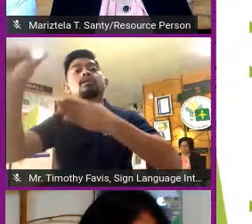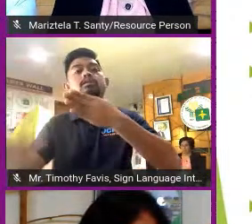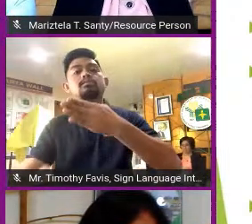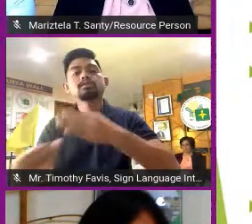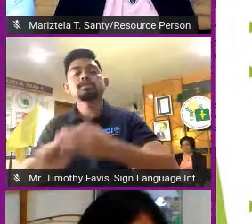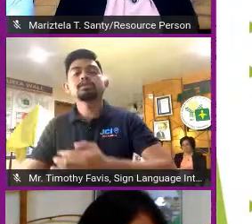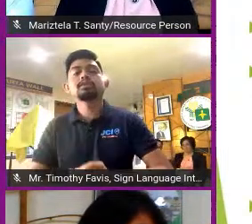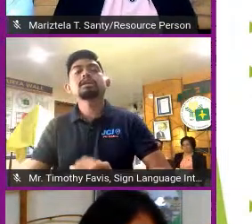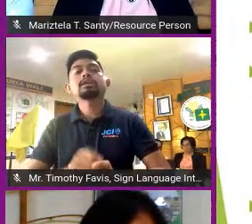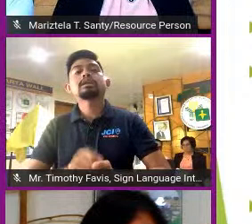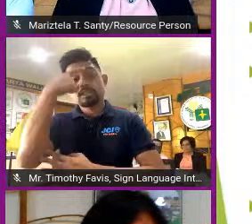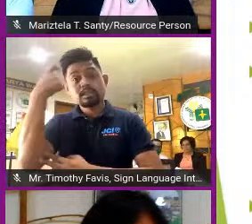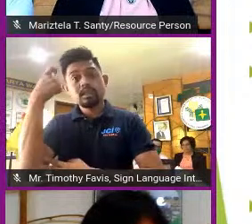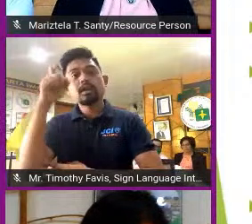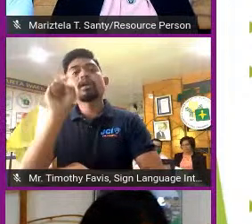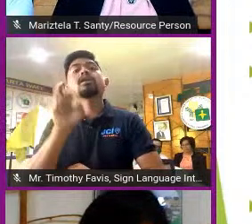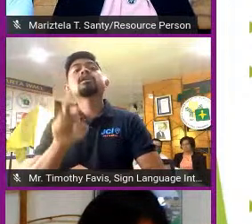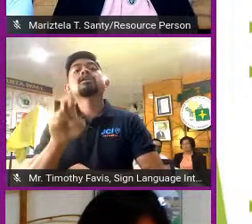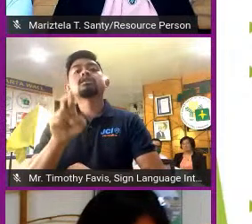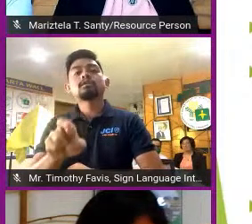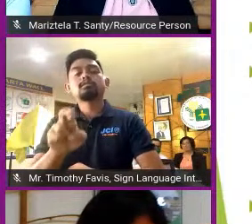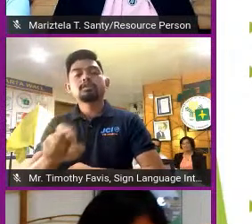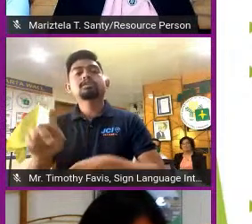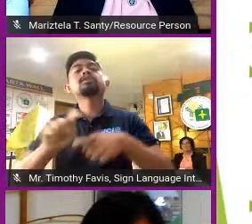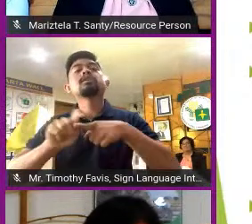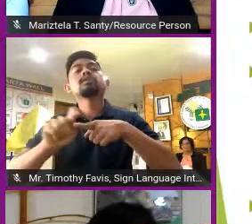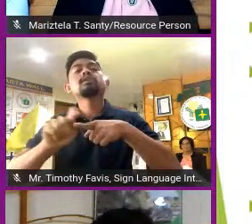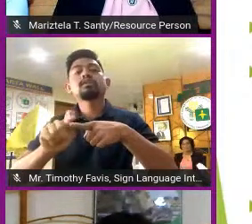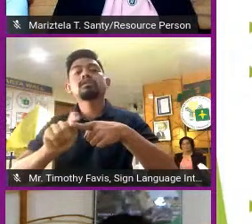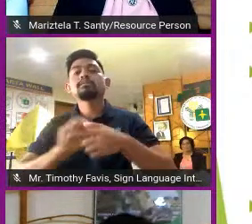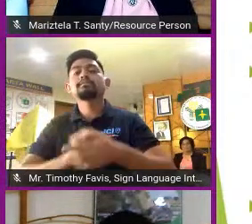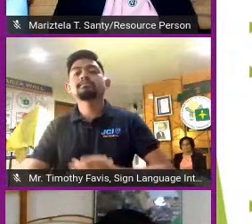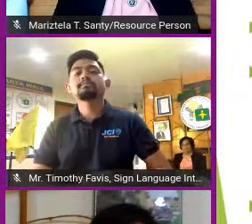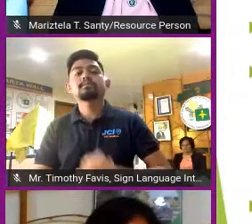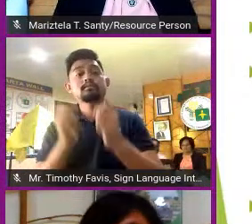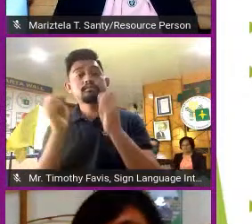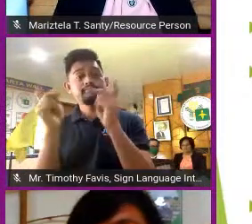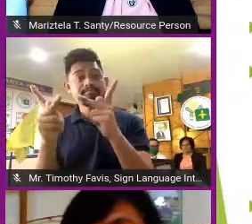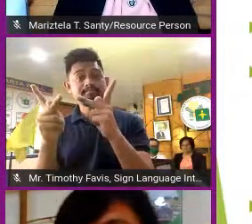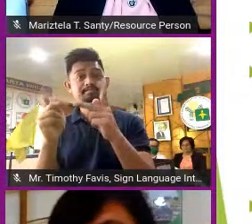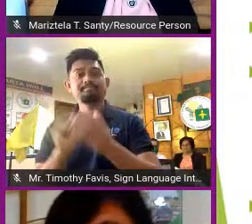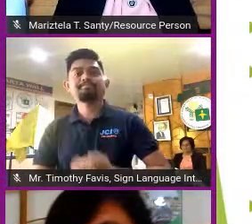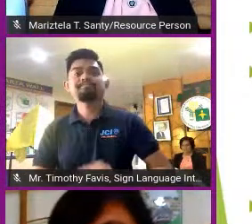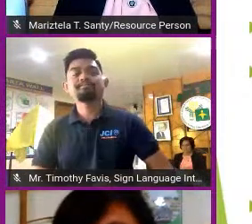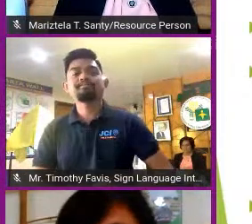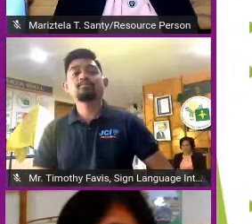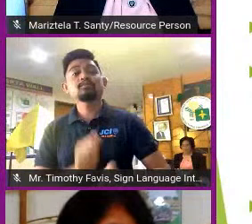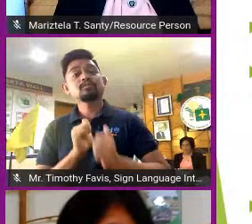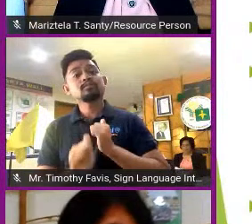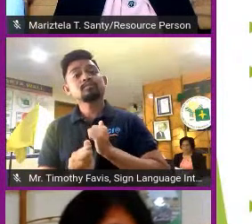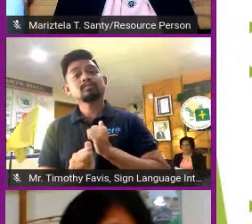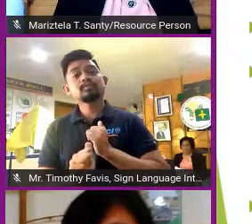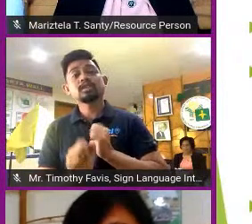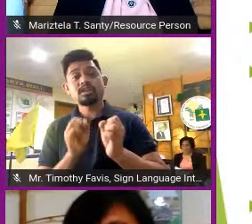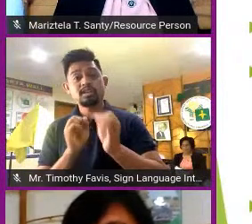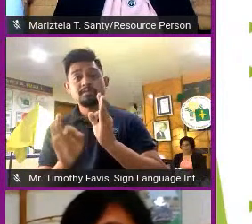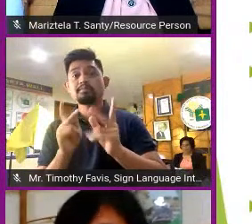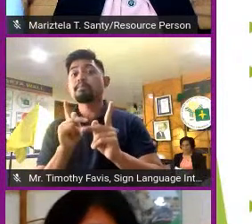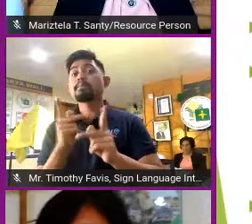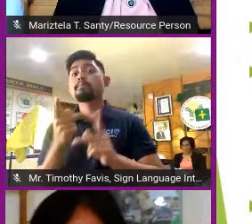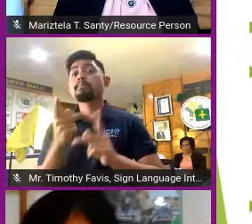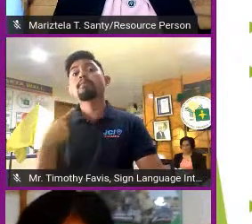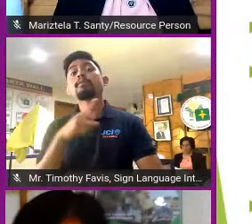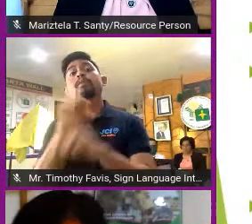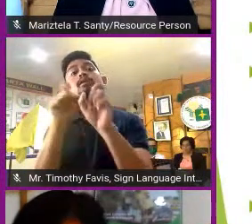requirement sa aming mga pagsasanay. Okay po? So, kung meron po kayong clarifications,